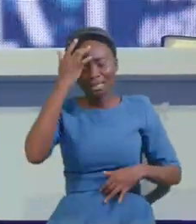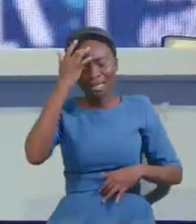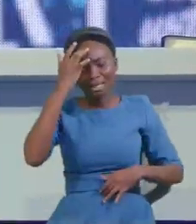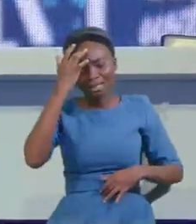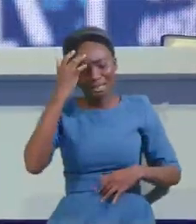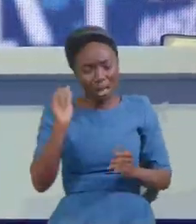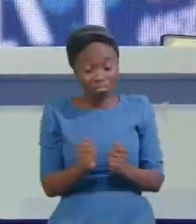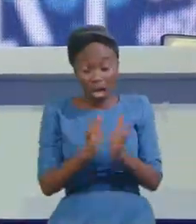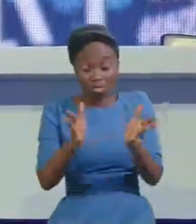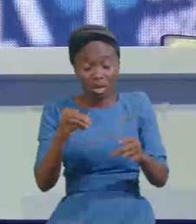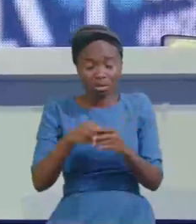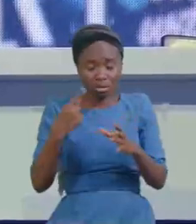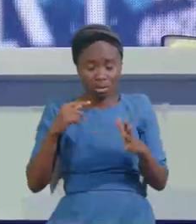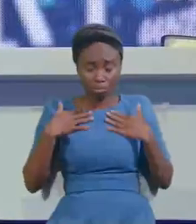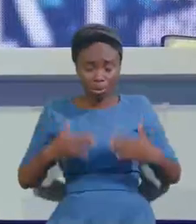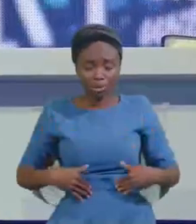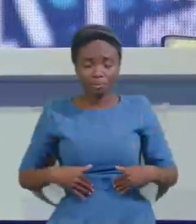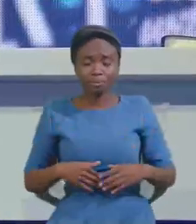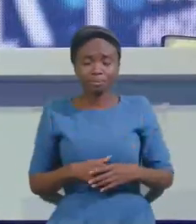maladie interne,